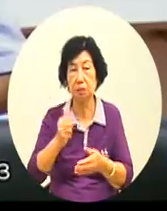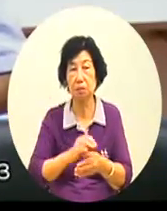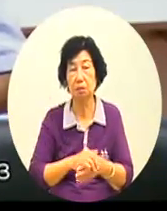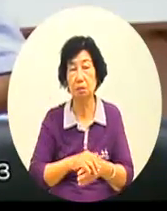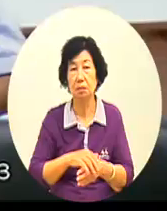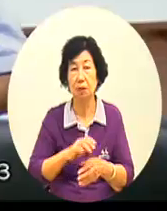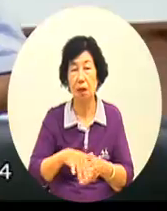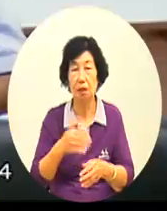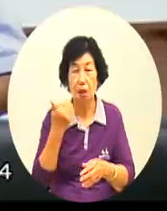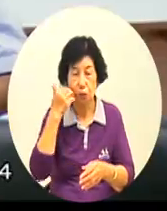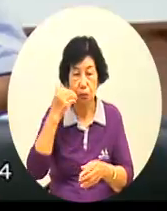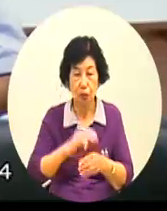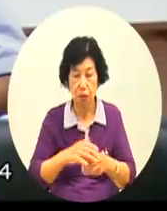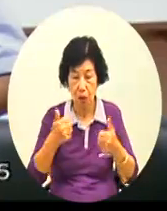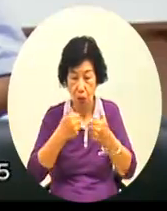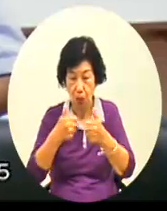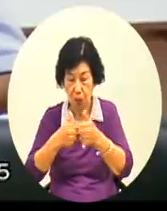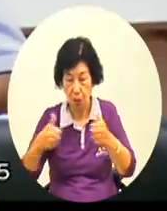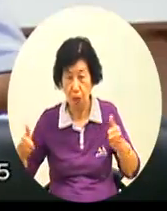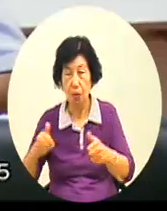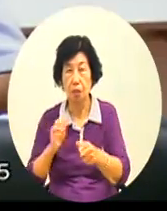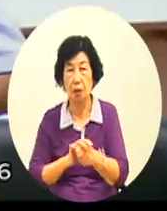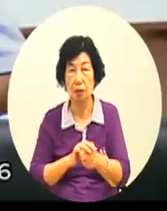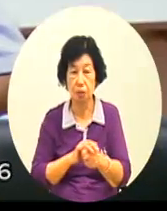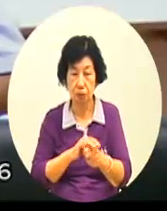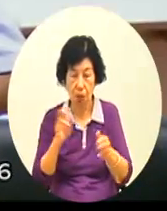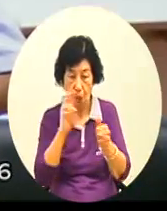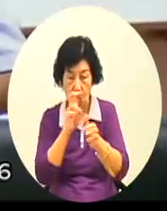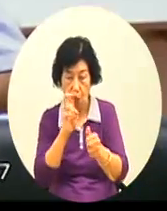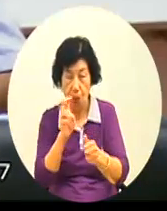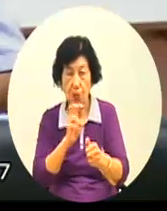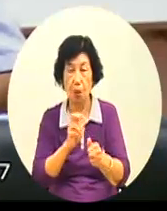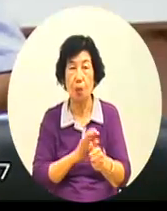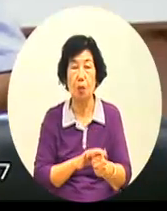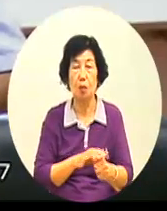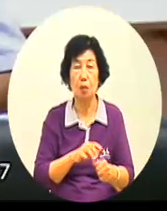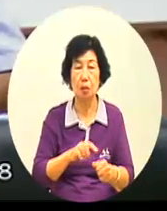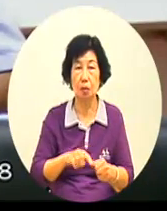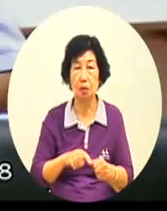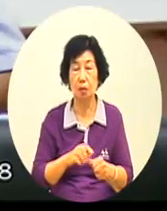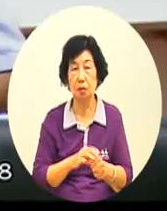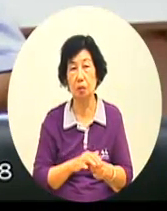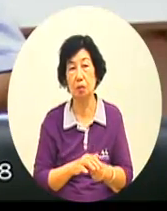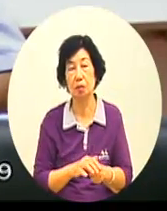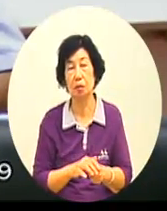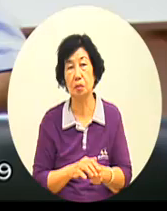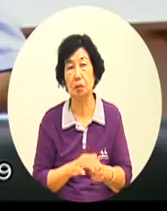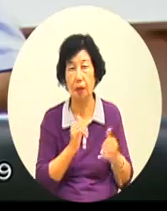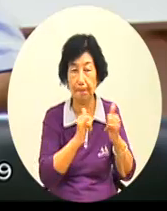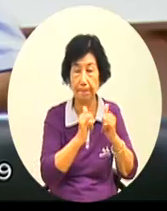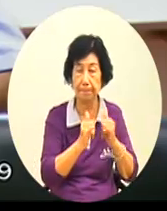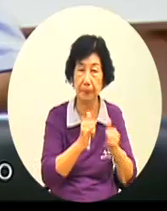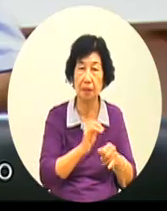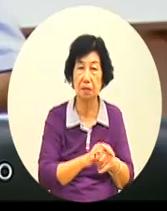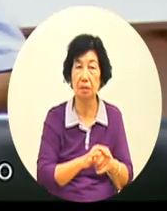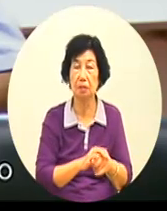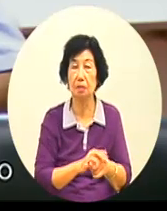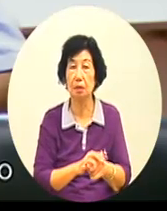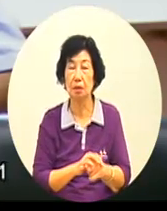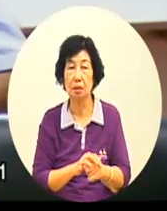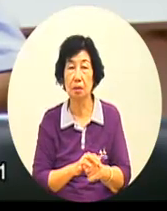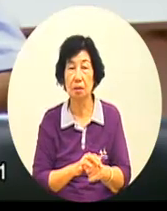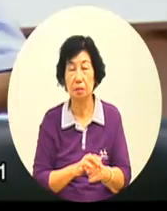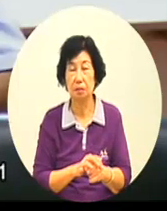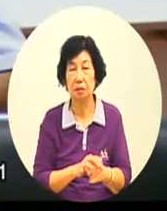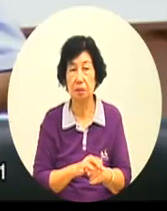督整个人民纳税钱的立场，我们应该要提出